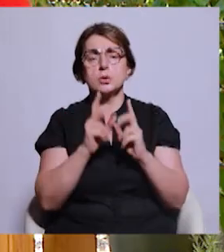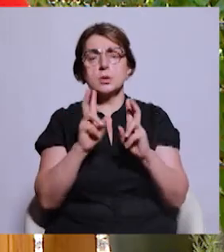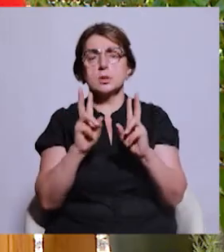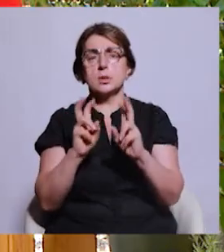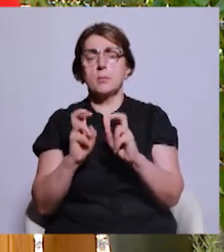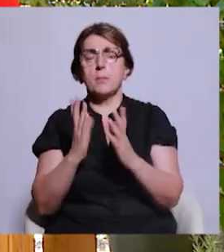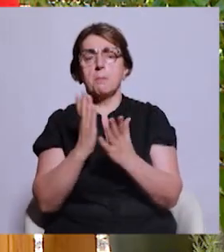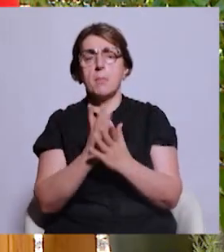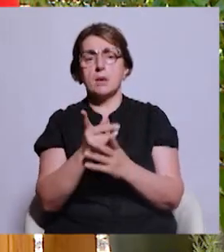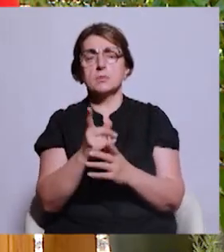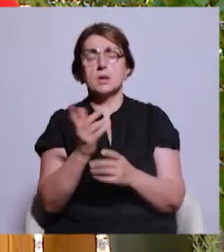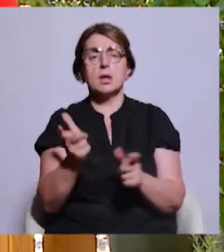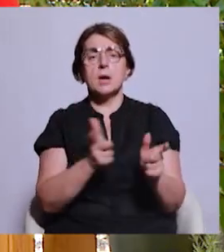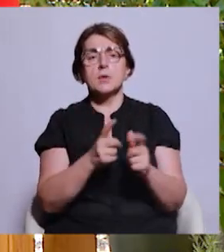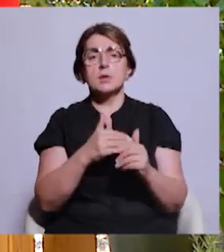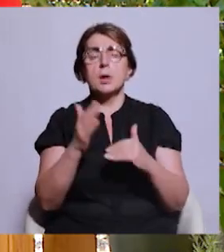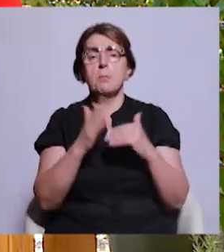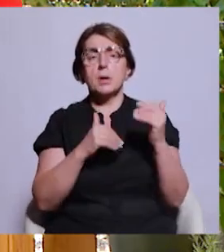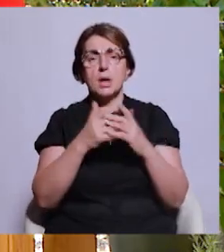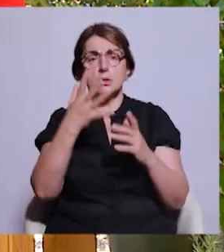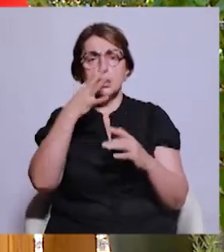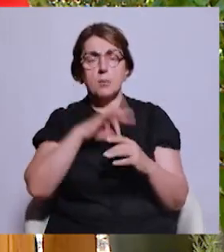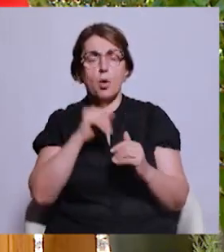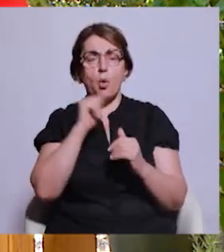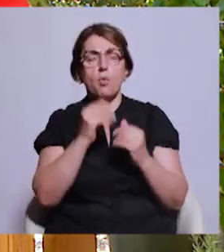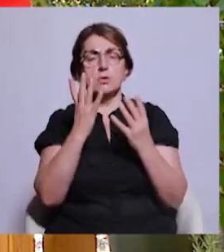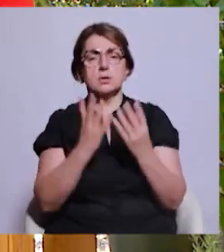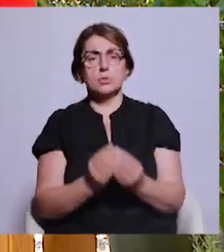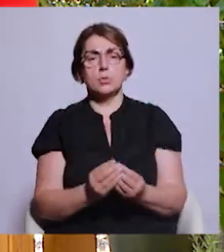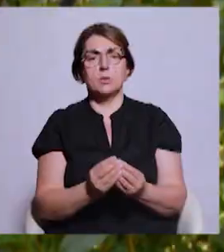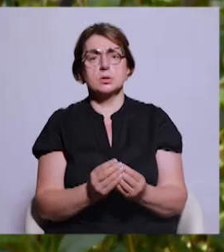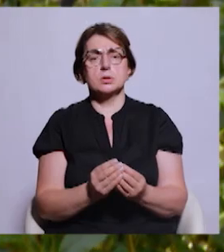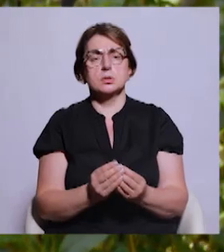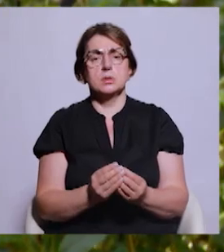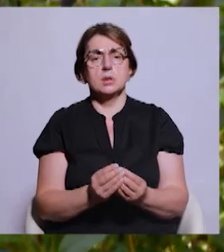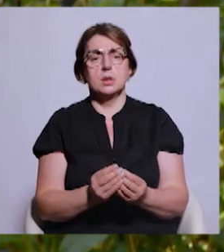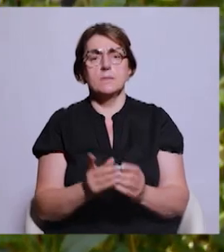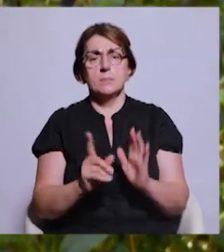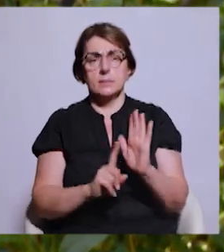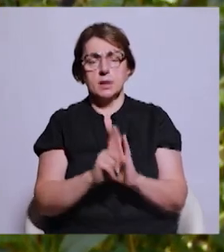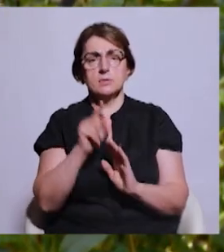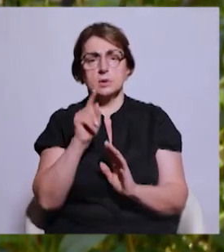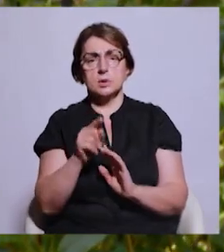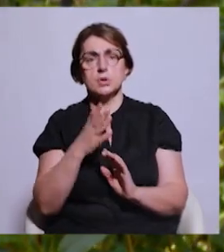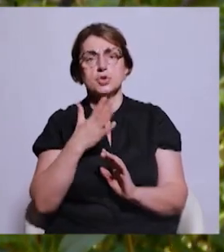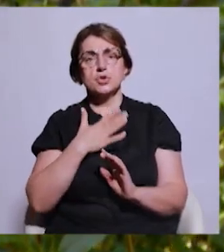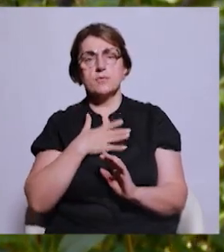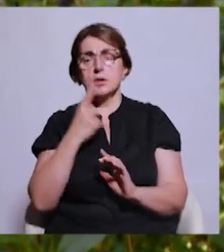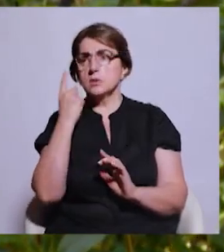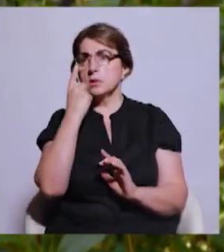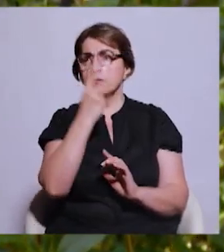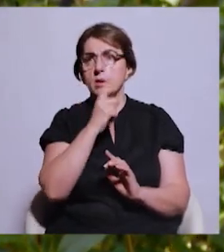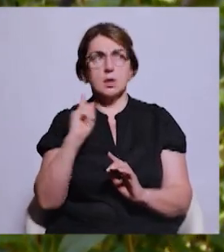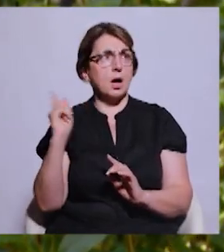სწორედ ისეთი საკითხები მაქვს მომზადებული, რომელიც პრაქტიკულად გამოგადგებათ ყოველდღიურობაში. დავიწყოთ იქიდან, რომ